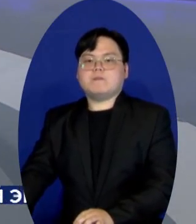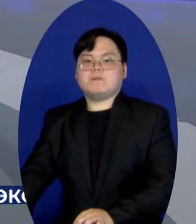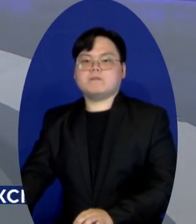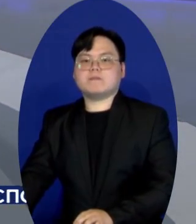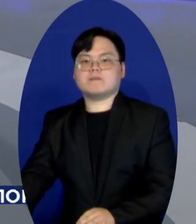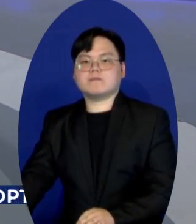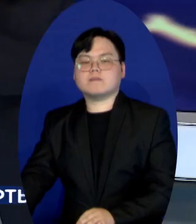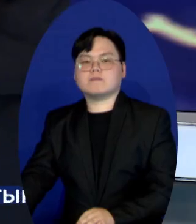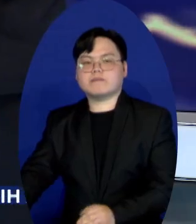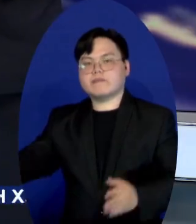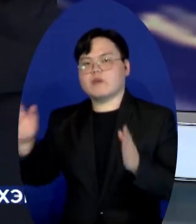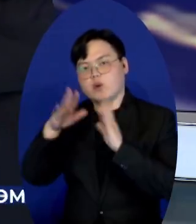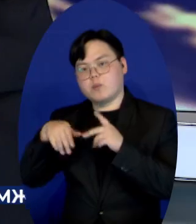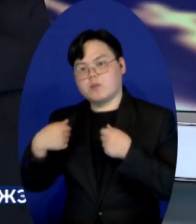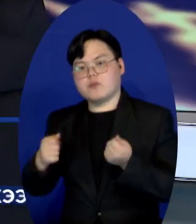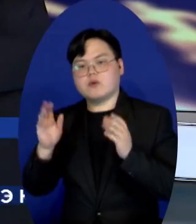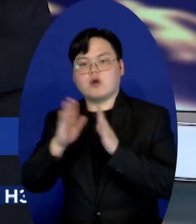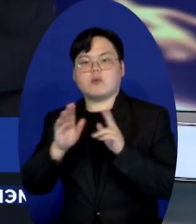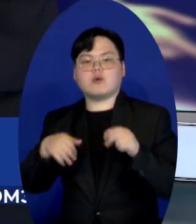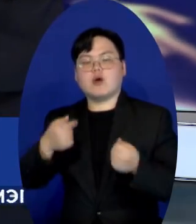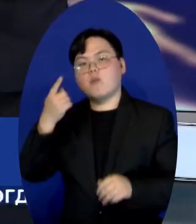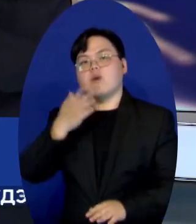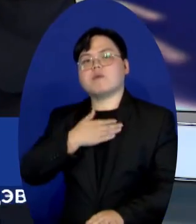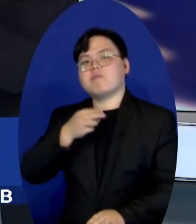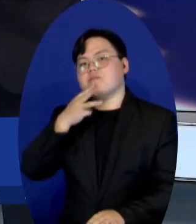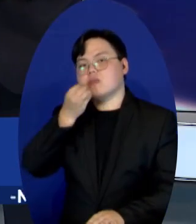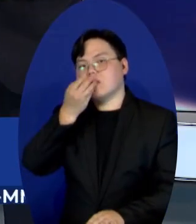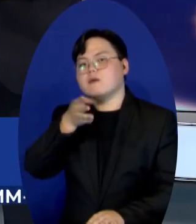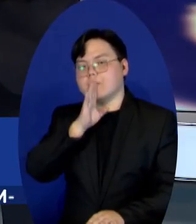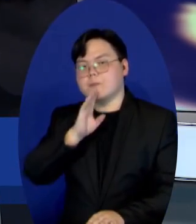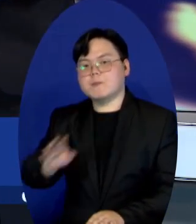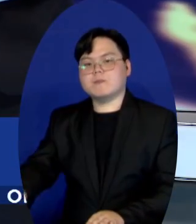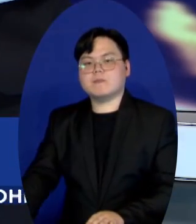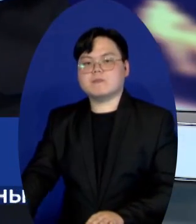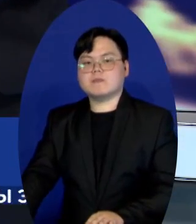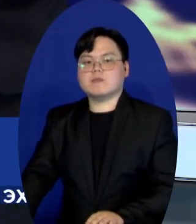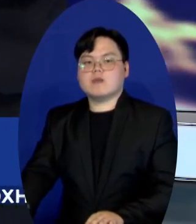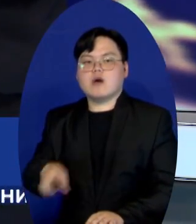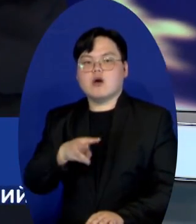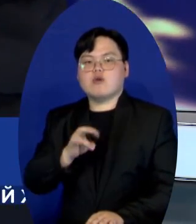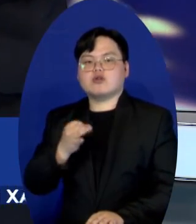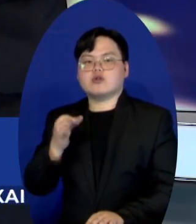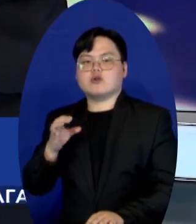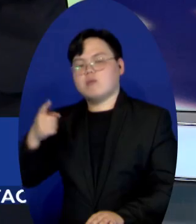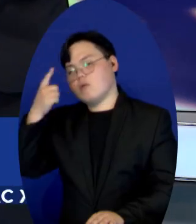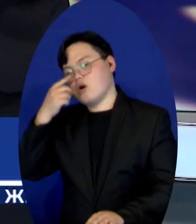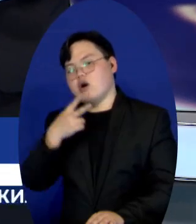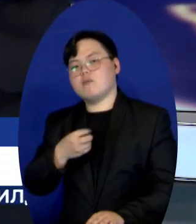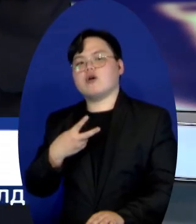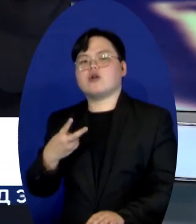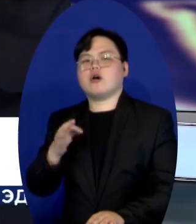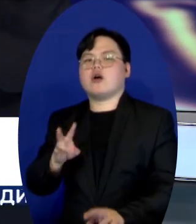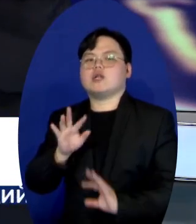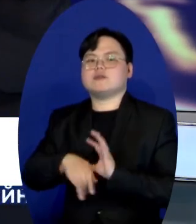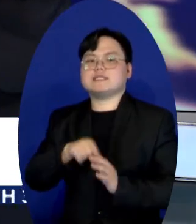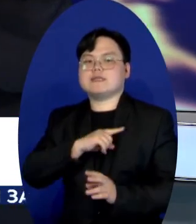Баярлалаа. Үзэгчдэд оройн мэнд төргий. За манай улс хоронд болж байгаа тэмцээн уралдааны мэдээлэлээс эхлээд төргий. Монгол Монголиа 2022 олон улсын тэмцээ